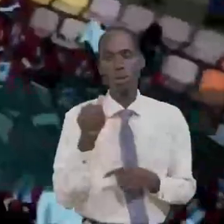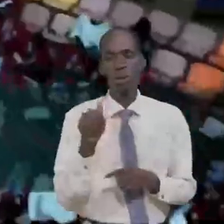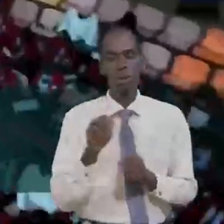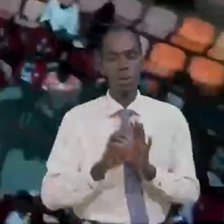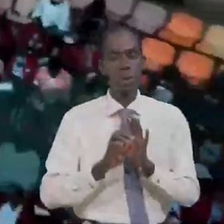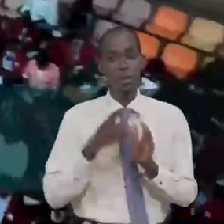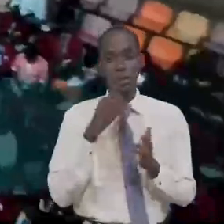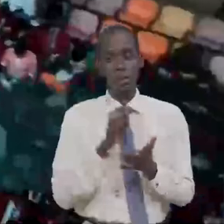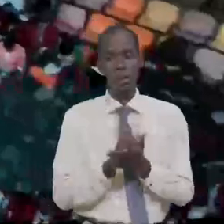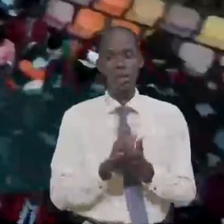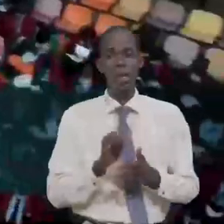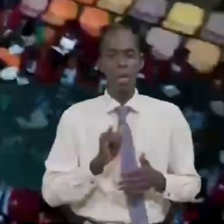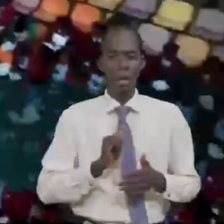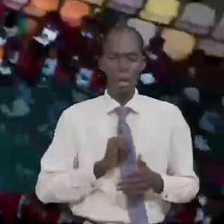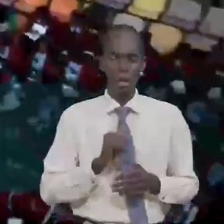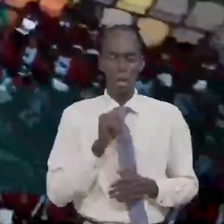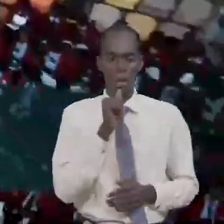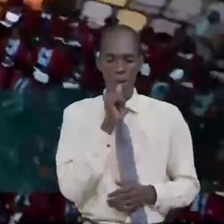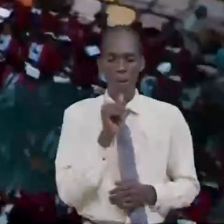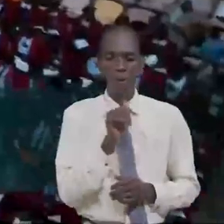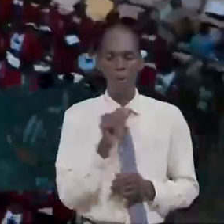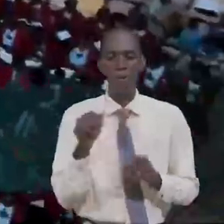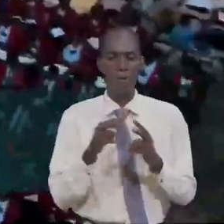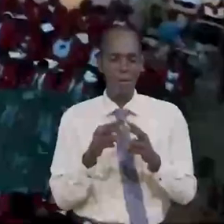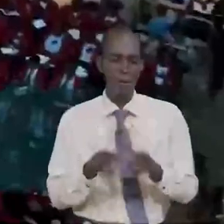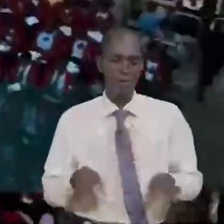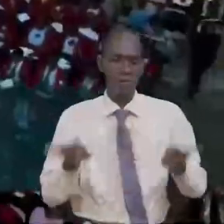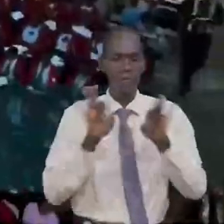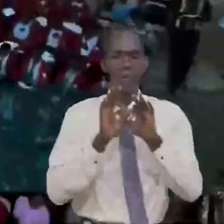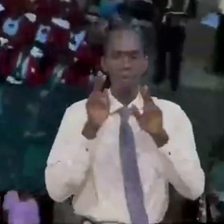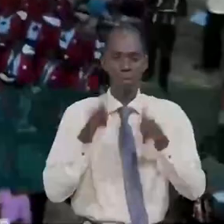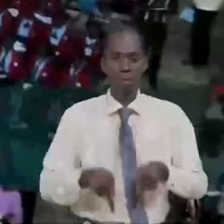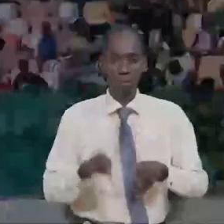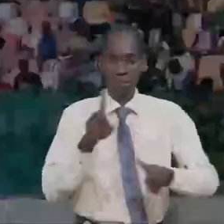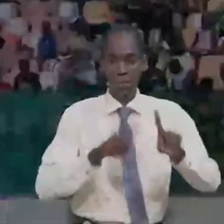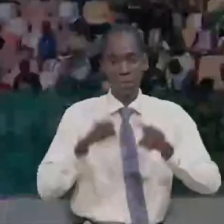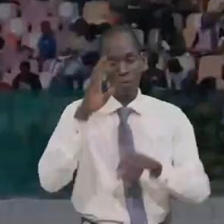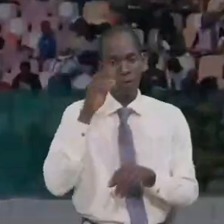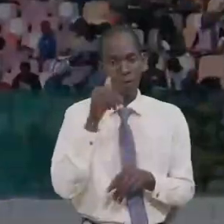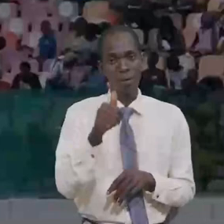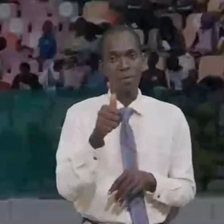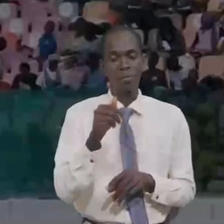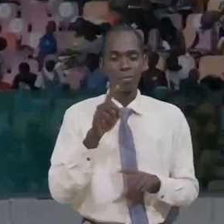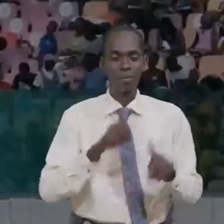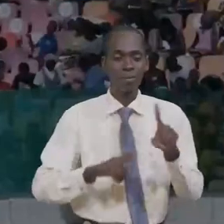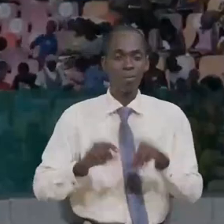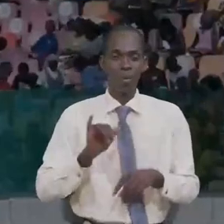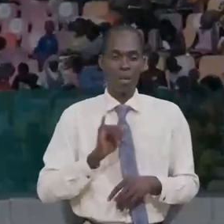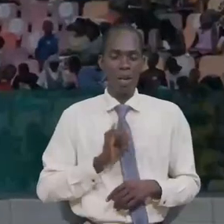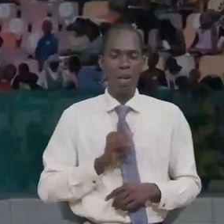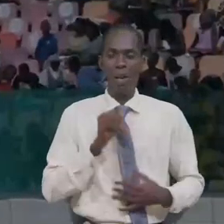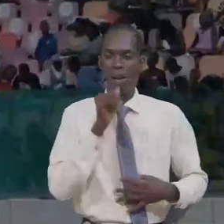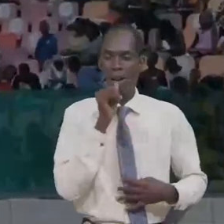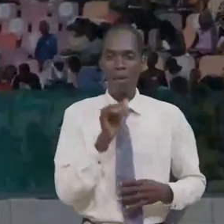je suis une personne très importante je le dis pour moi-même je suis une personnalité très importante